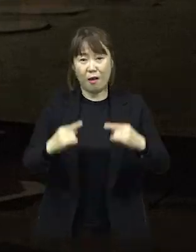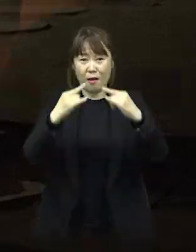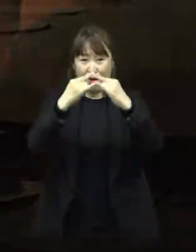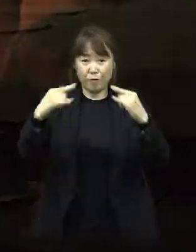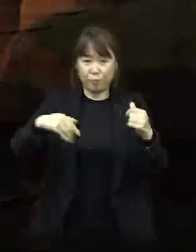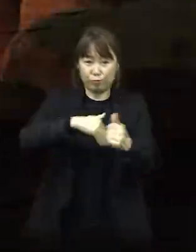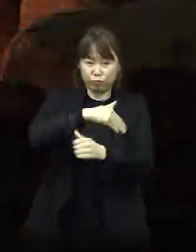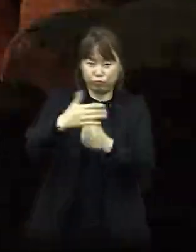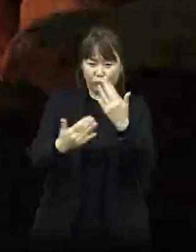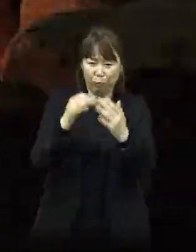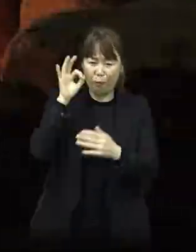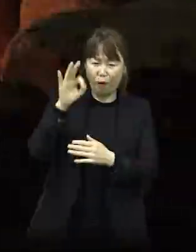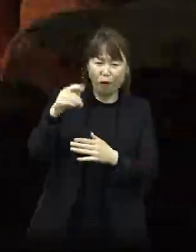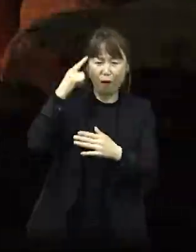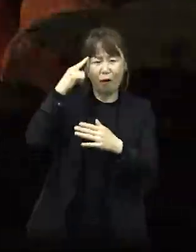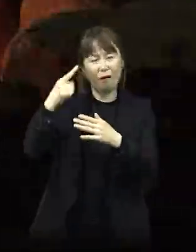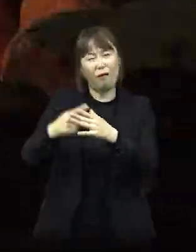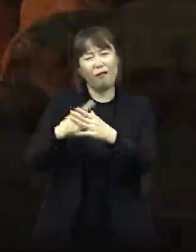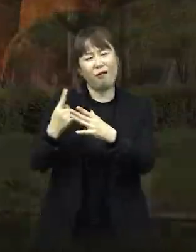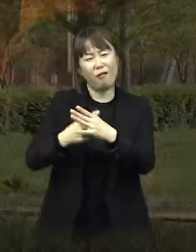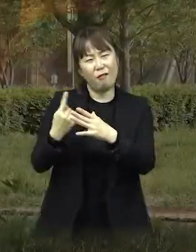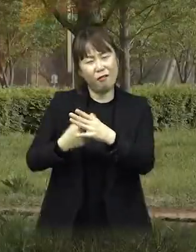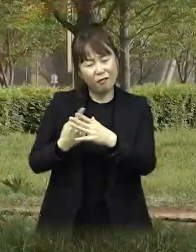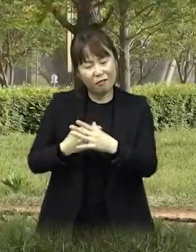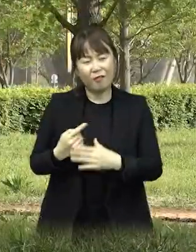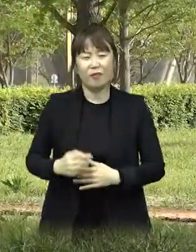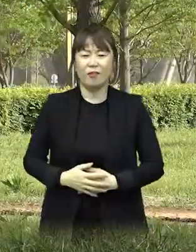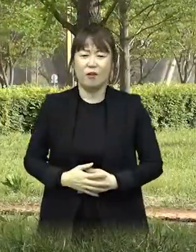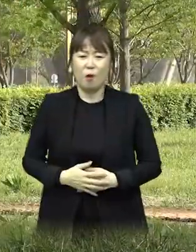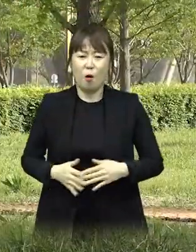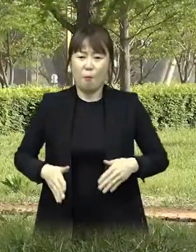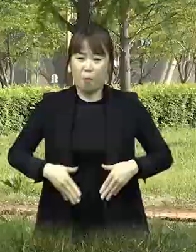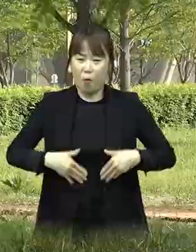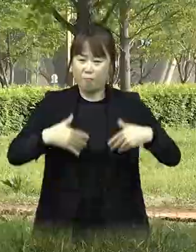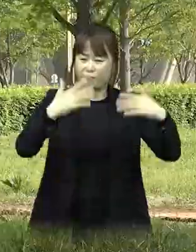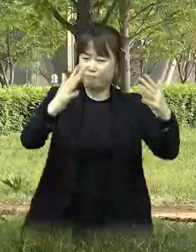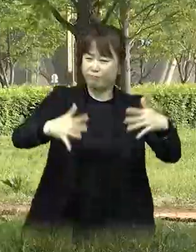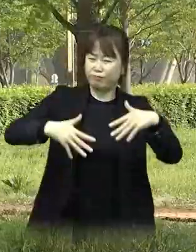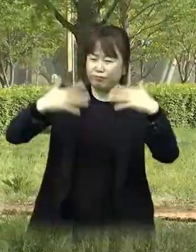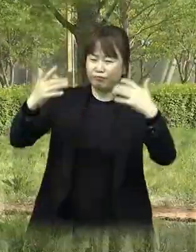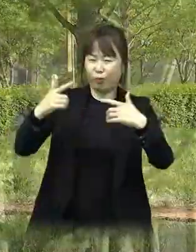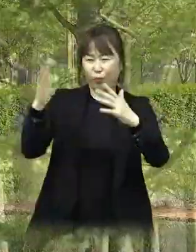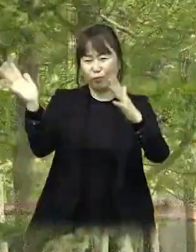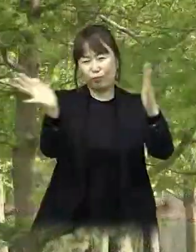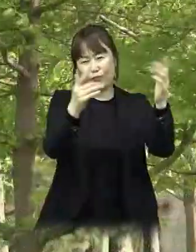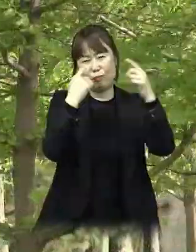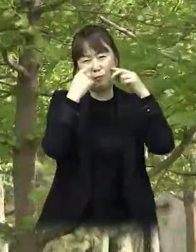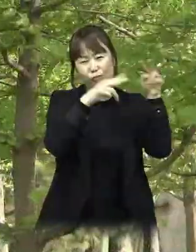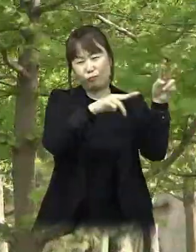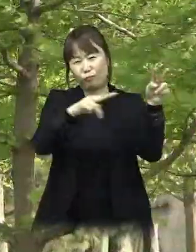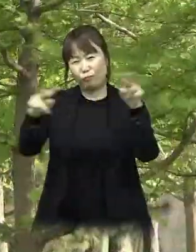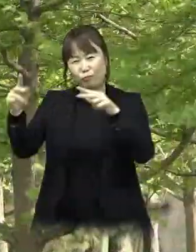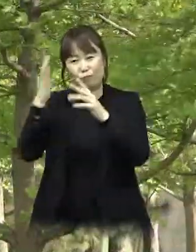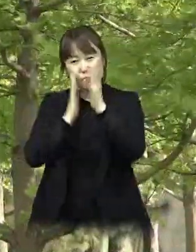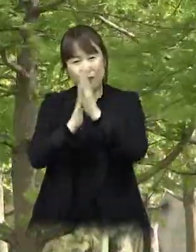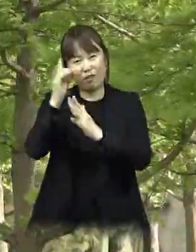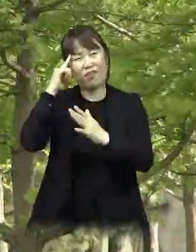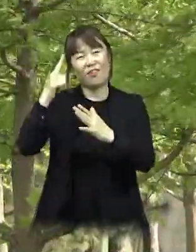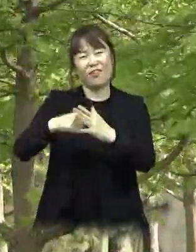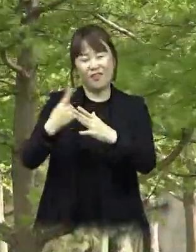보며 낭만을 만끽할 수 있는 불멍, 그리고 봄바람에 흔들리는 푸른잎들의 움직임을 볼 수